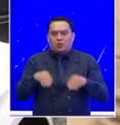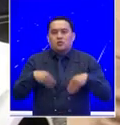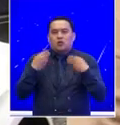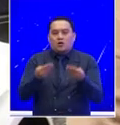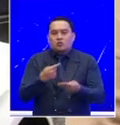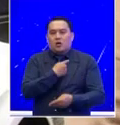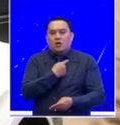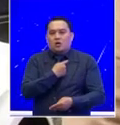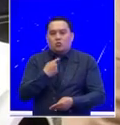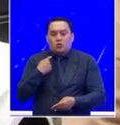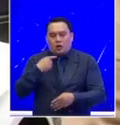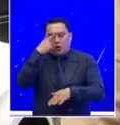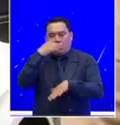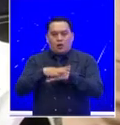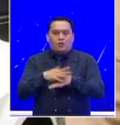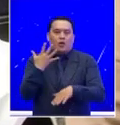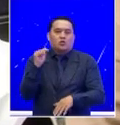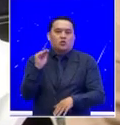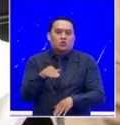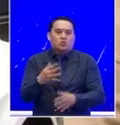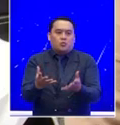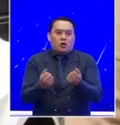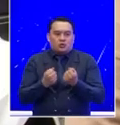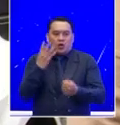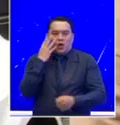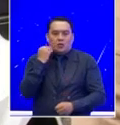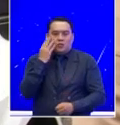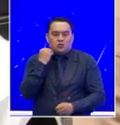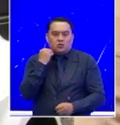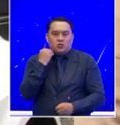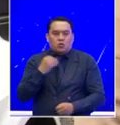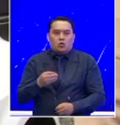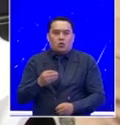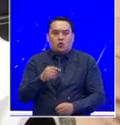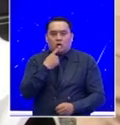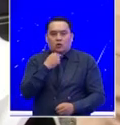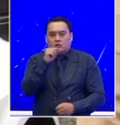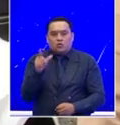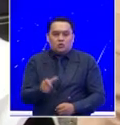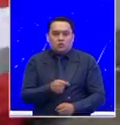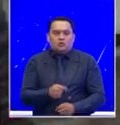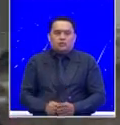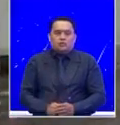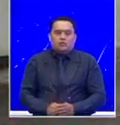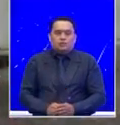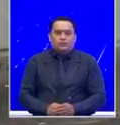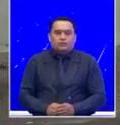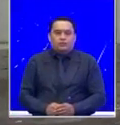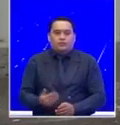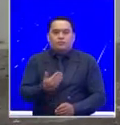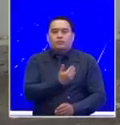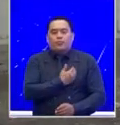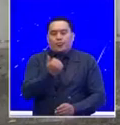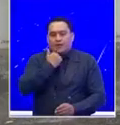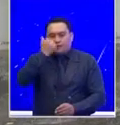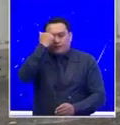предоставлены областному акимату, 5 тысяч масок мы получим Алматинское областное общество Красного полумесяца. Хочу